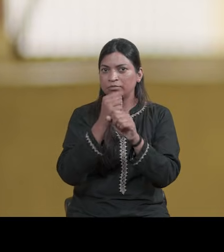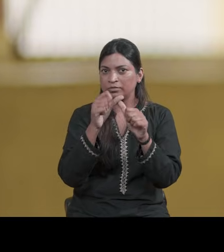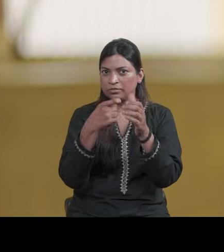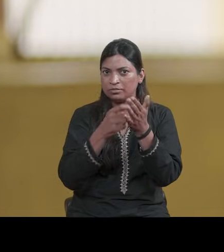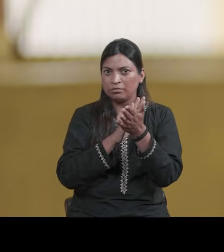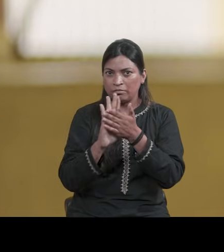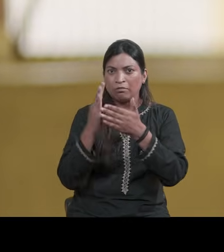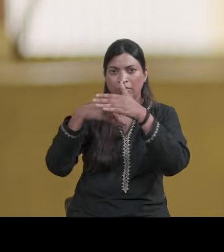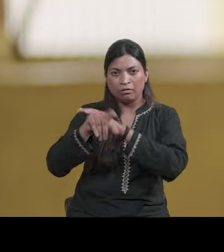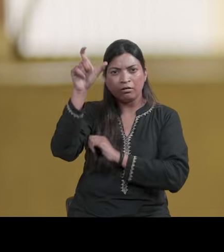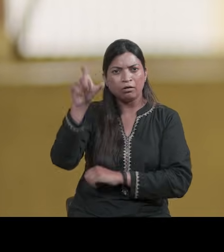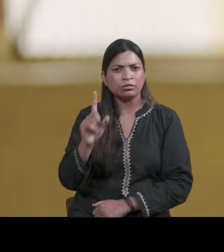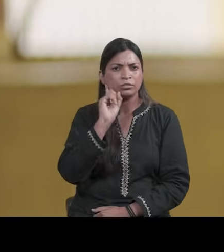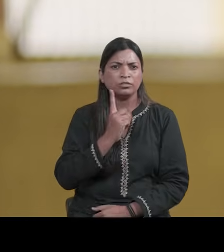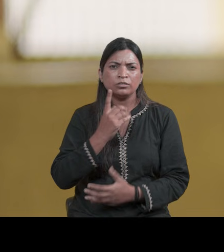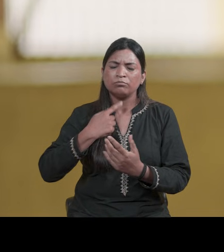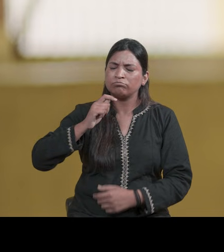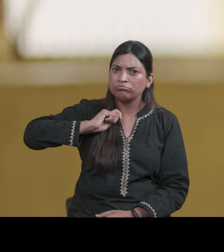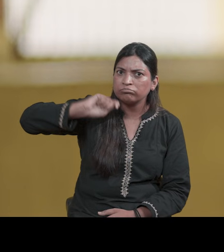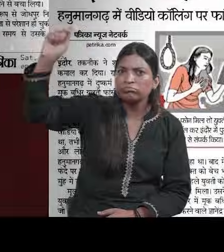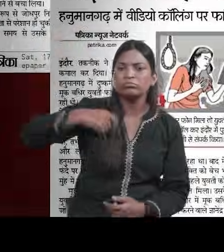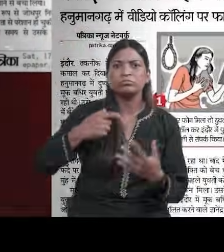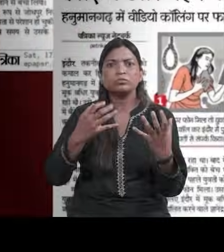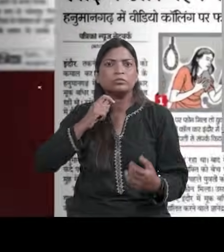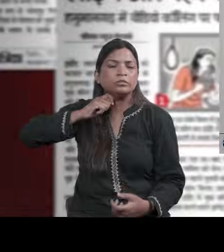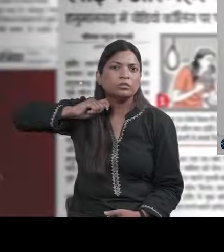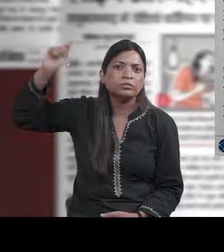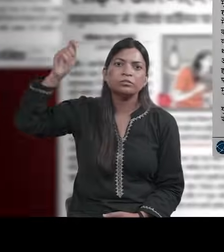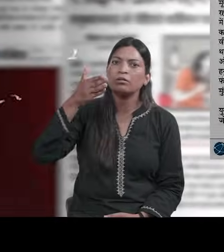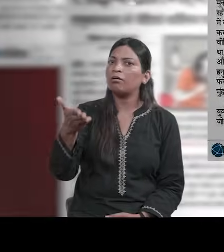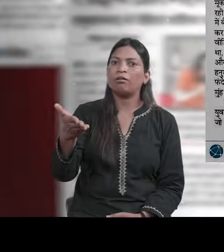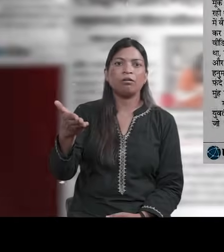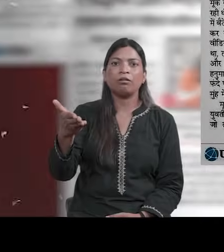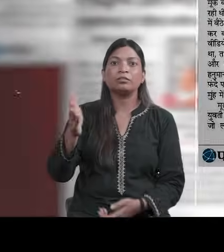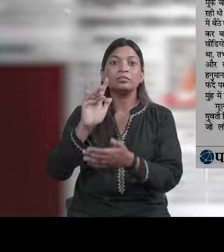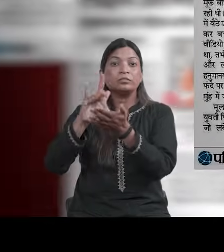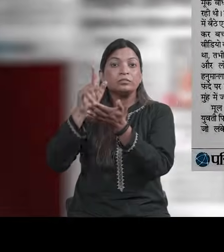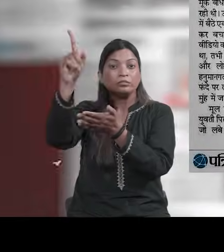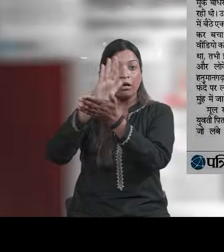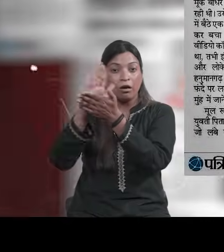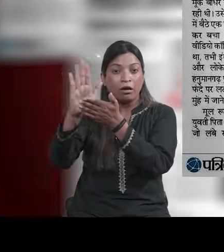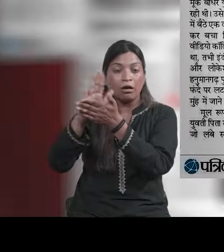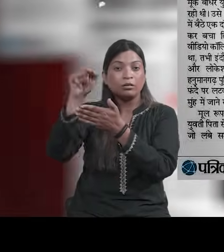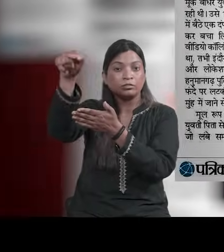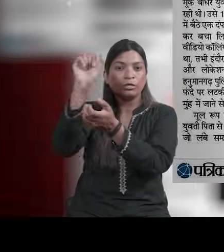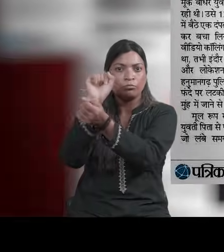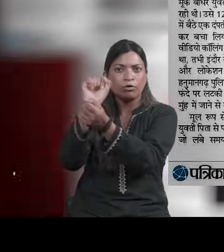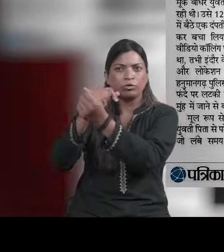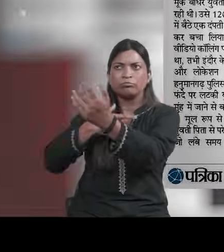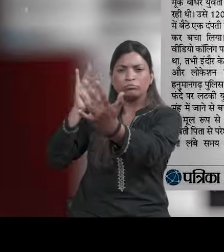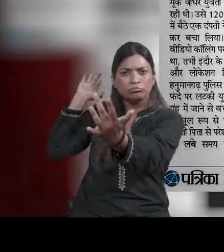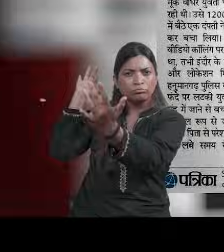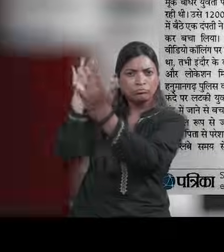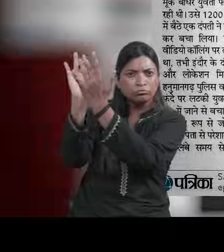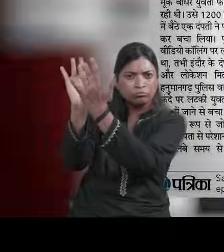कर रही थी, लेकिन उसकी वीडियो कॉल से लगातार काउंसलिंग करके वहाँ के पुलिस, हनुमानगढ़ पुलिस से ऑनलाइन गूगल सर्च करके उनसे